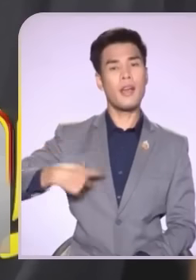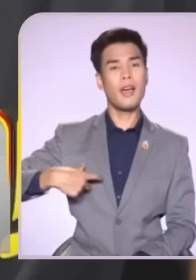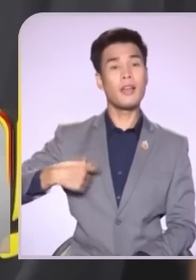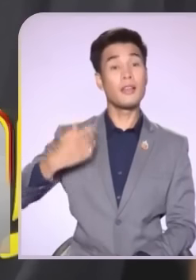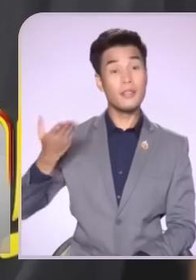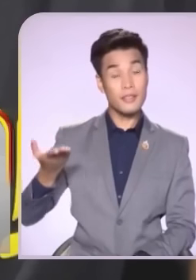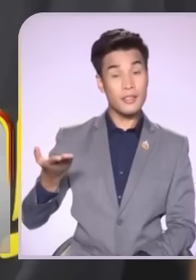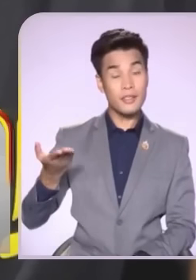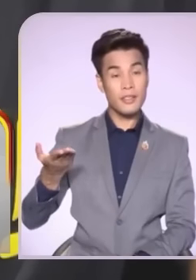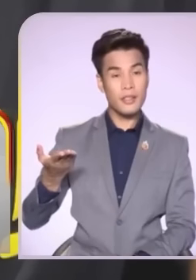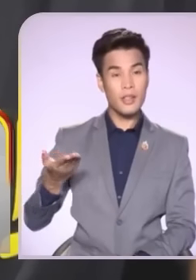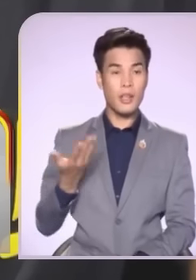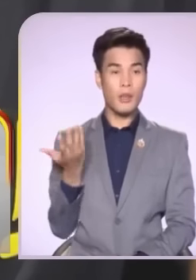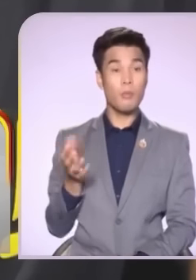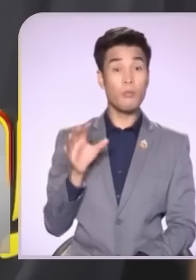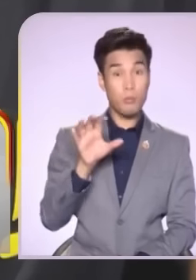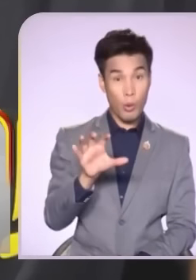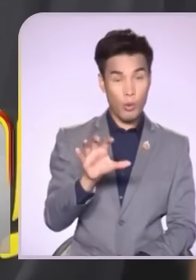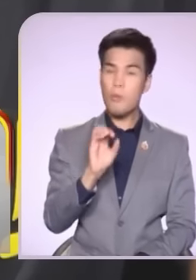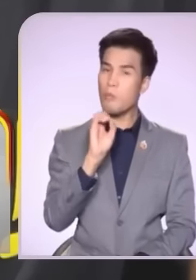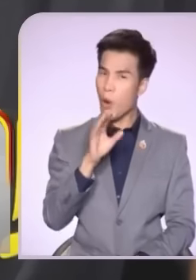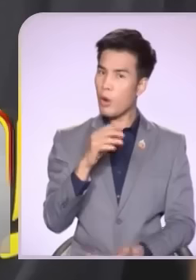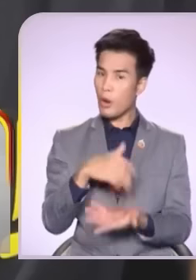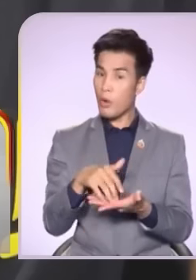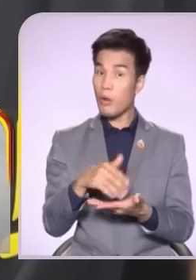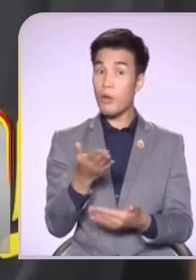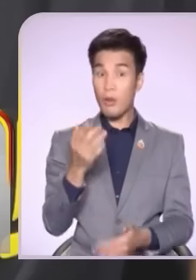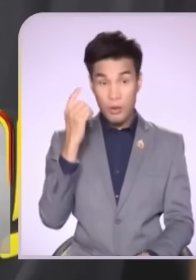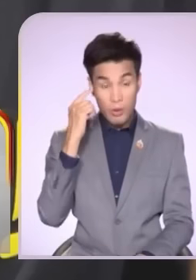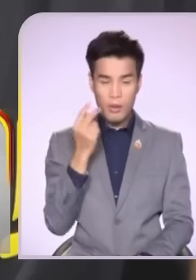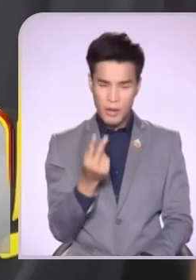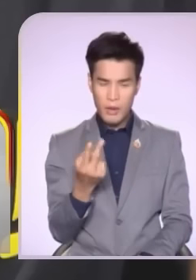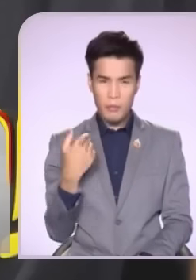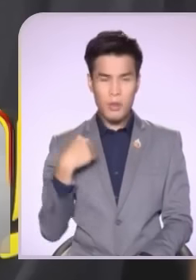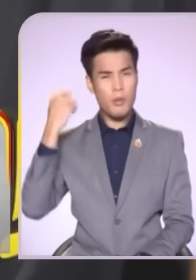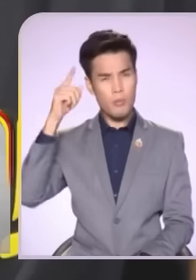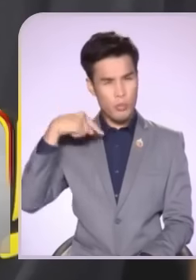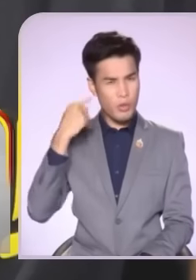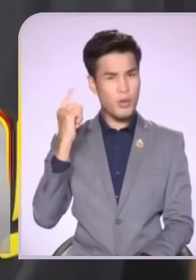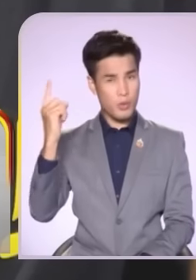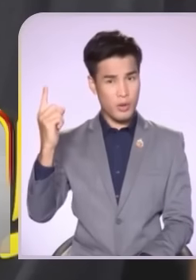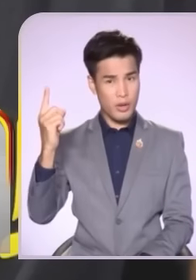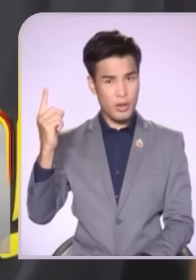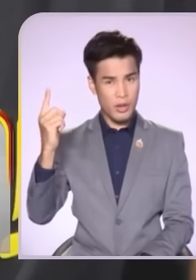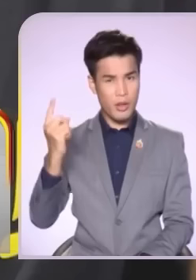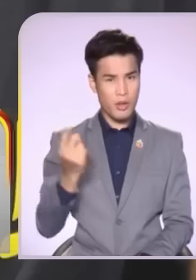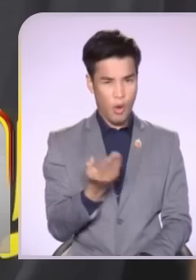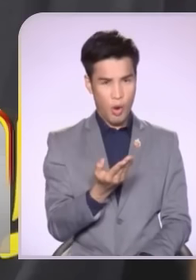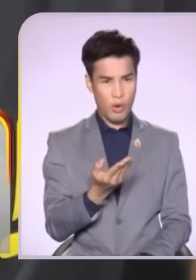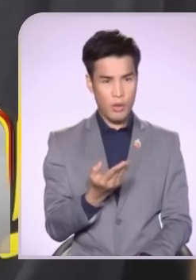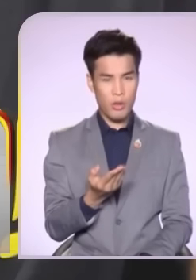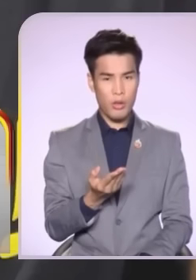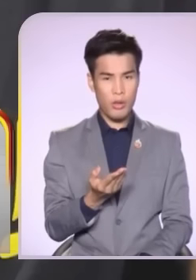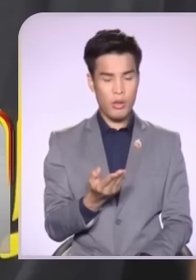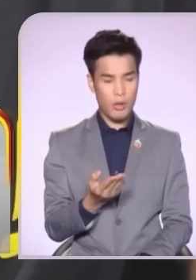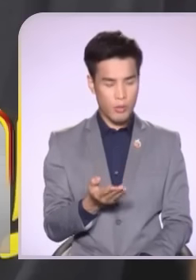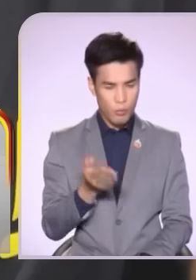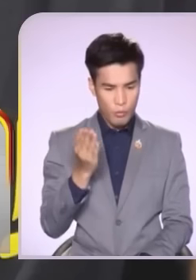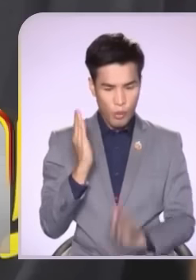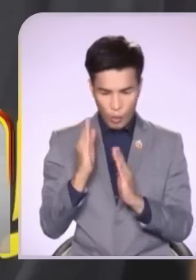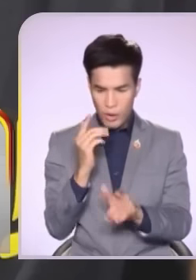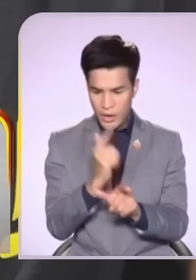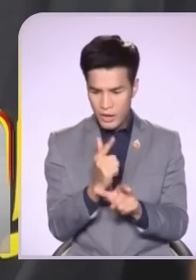ผลแก้วเกิดโพสต์ Facebook บอกแบบนี้บอกว่าเห็นมีผู้หญิงคนนึงมาเรียกร้องให้เปลี่ยนตัวผู้ดู